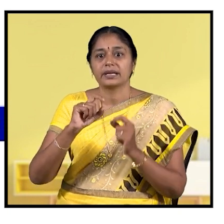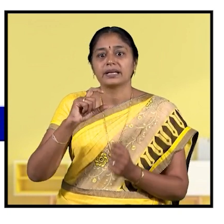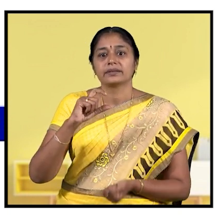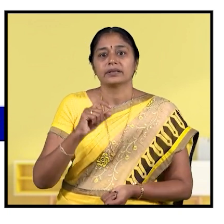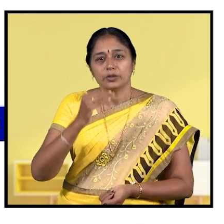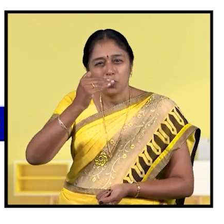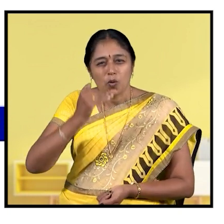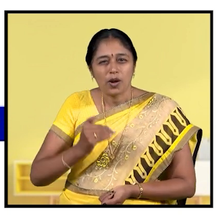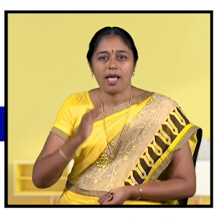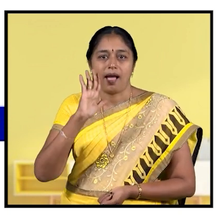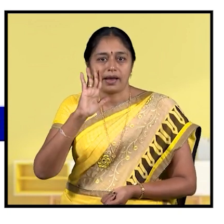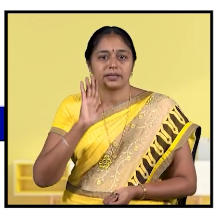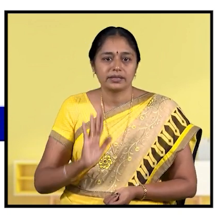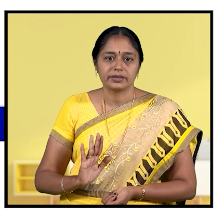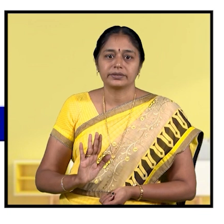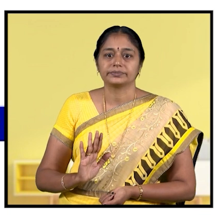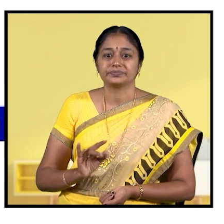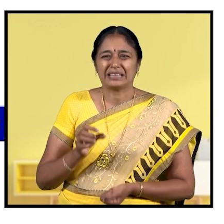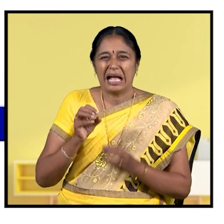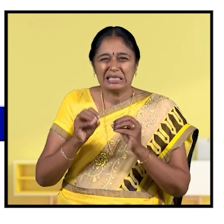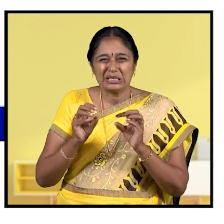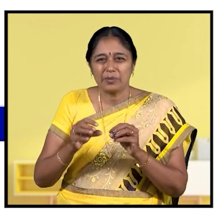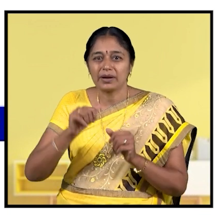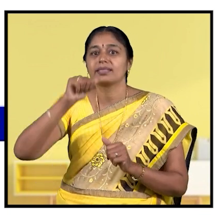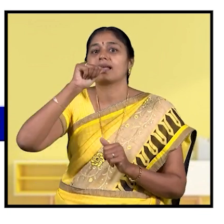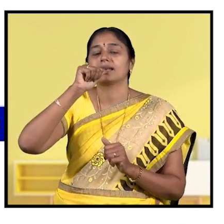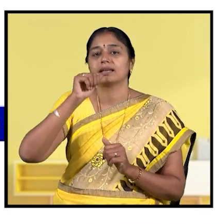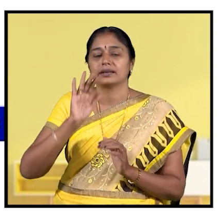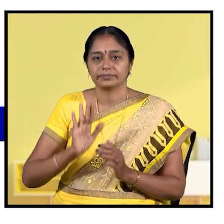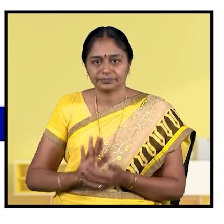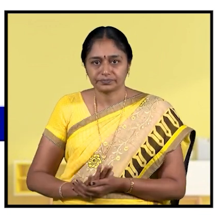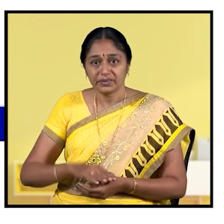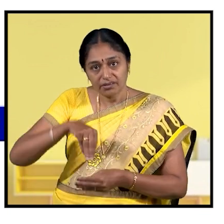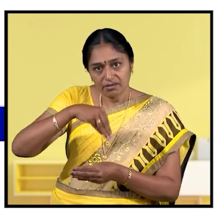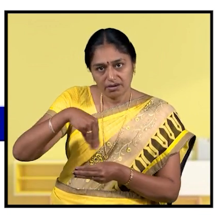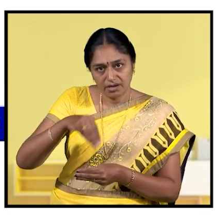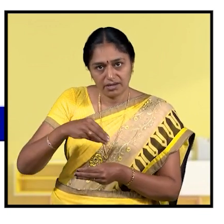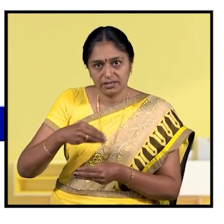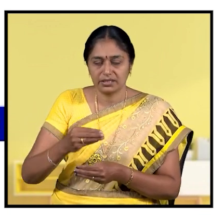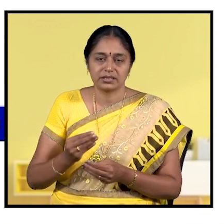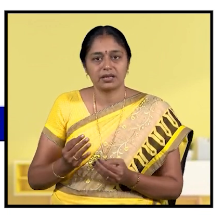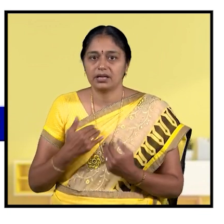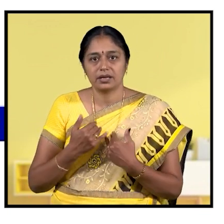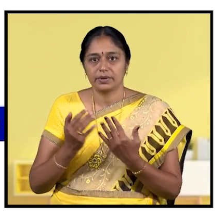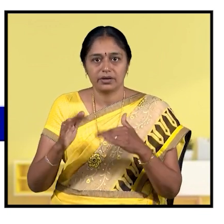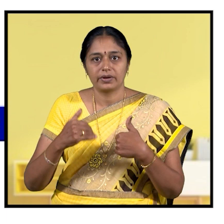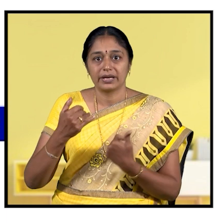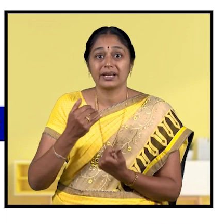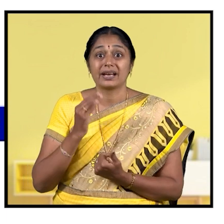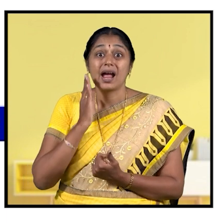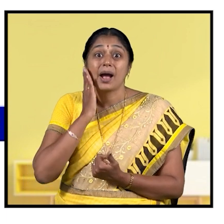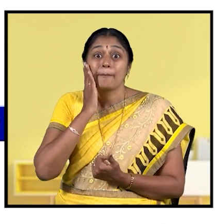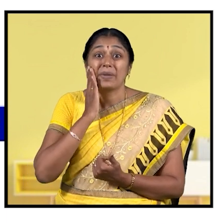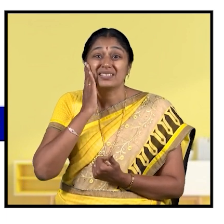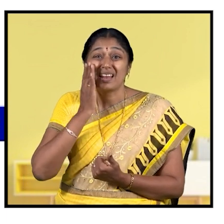இயும் மட்டும்தான் அஸ்தமான குடிநீர் மற்றும் உணவுப் பொருளை ஏதாவது வந்து நமக்கு கலந்துருச்சுன்னா அந்த மாதிரி இதால் உண்டாகக்கூடிய சாதாரண மஞ்சக்காமல நோய்.